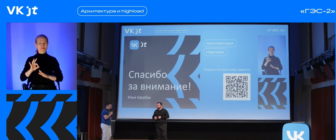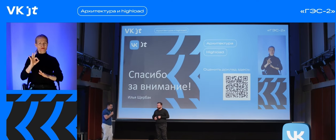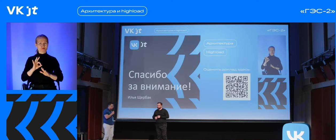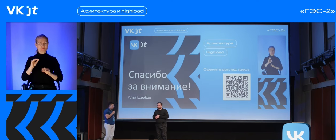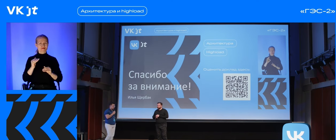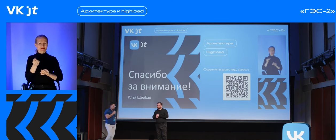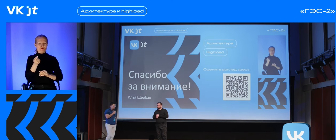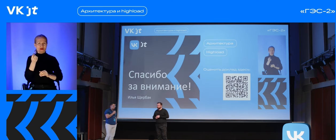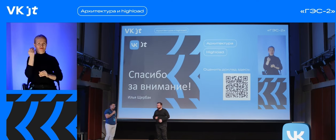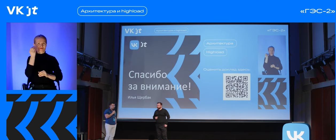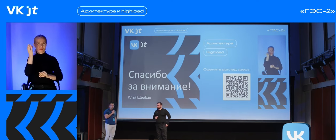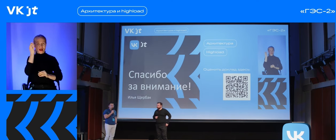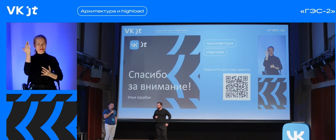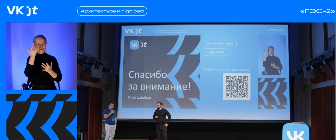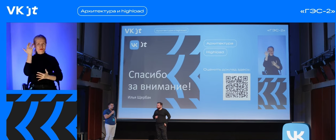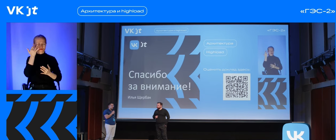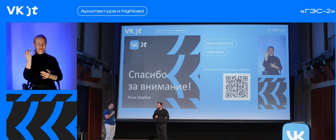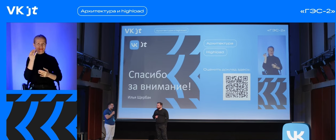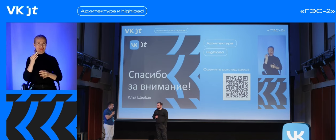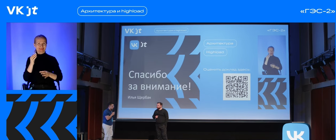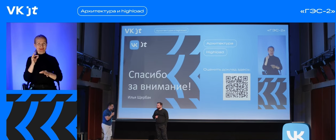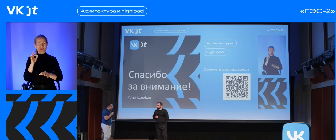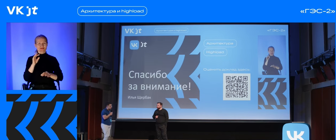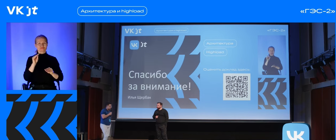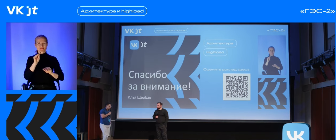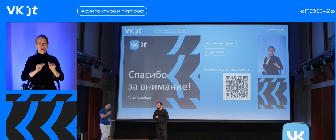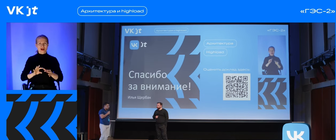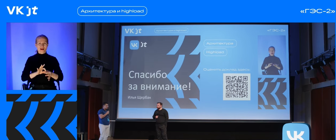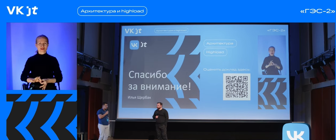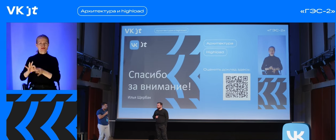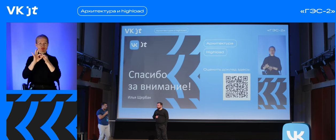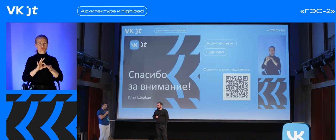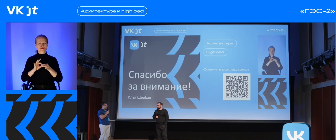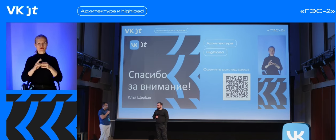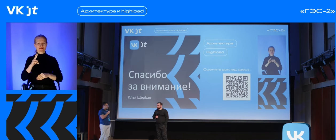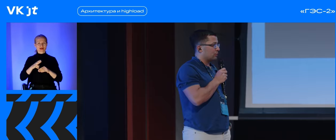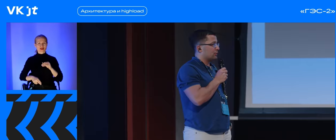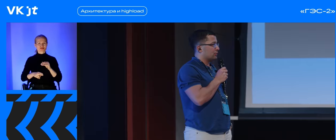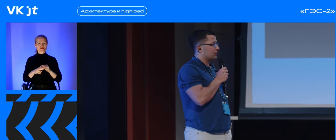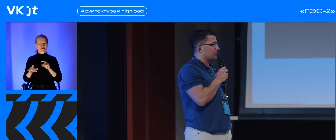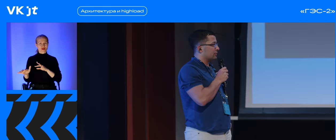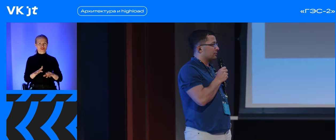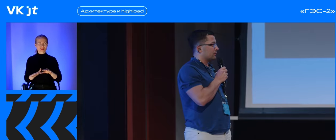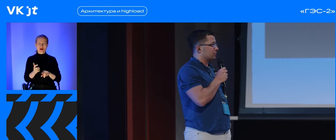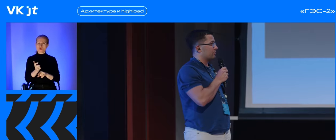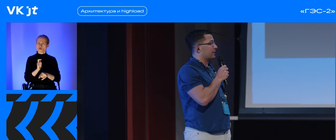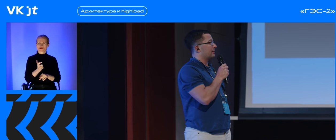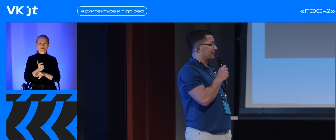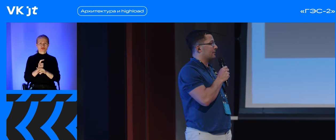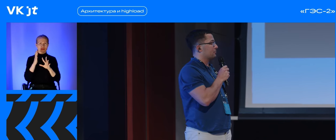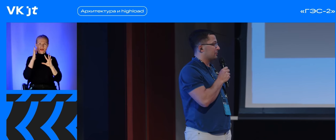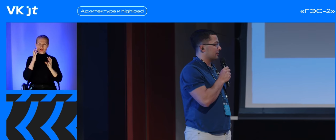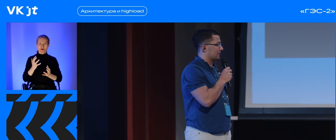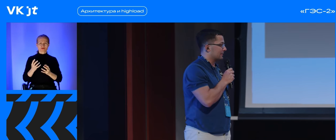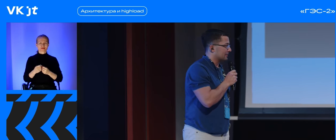философию да архитек антихрупкость в архитектуре и заканчиваем наш трек очень-очень серьёзная история про